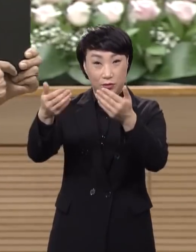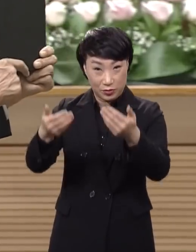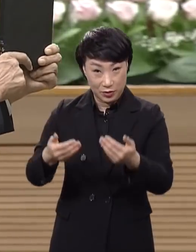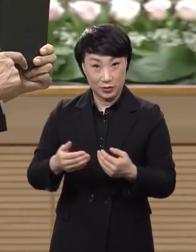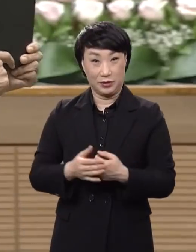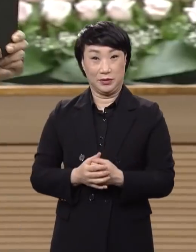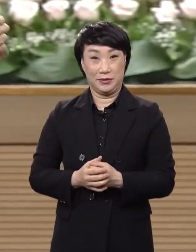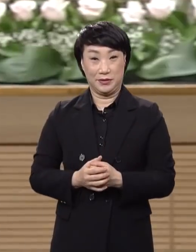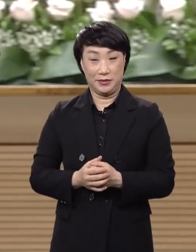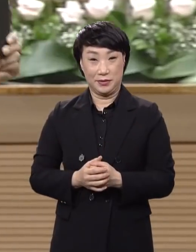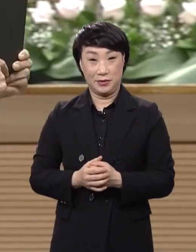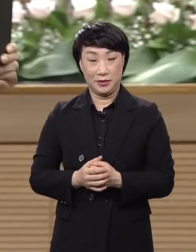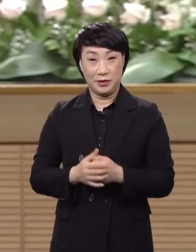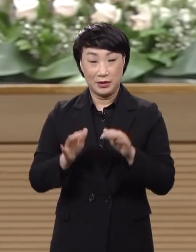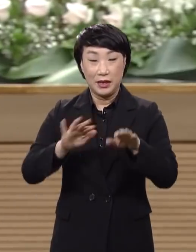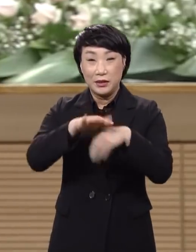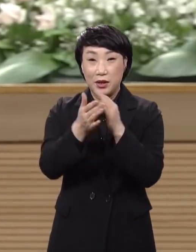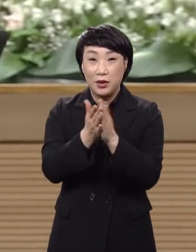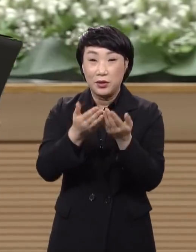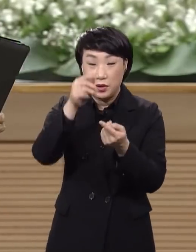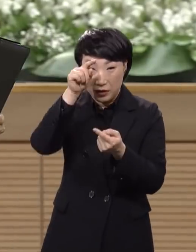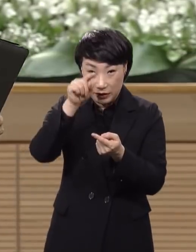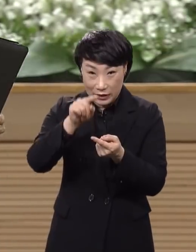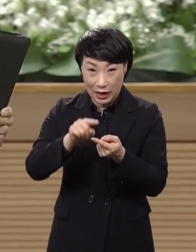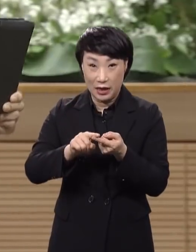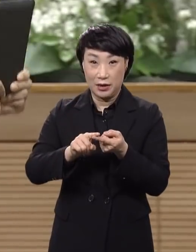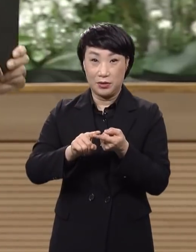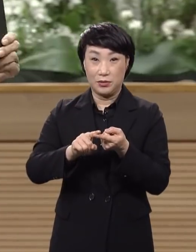때문에 성경대로